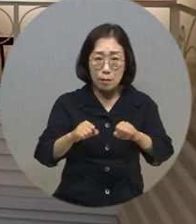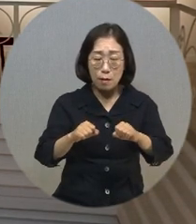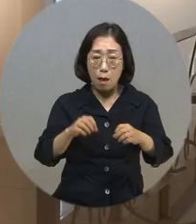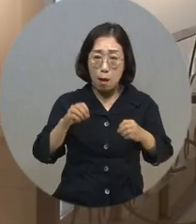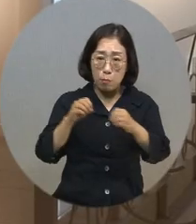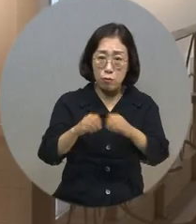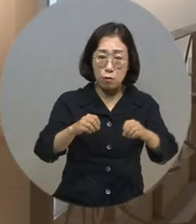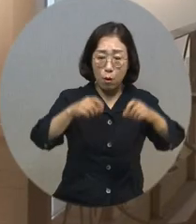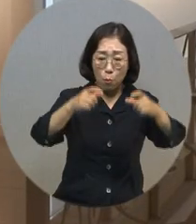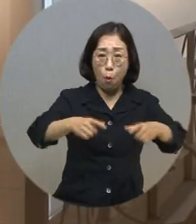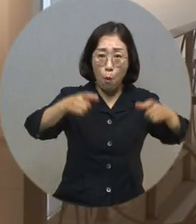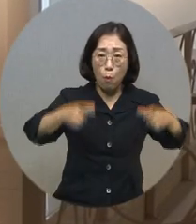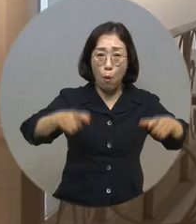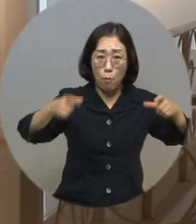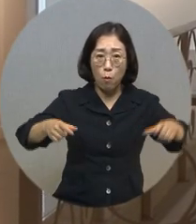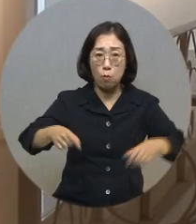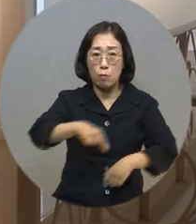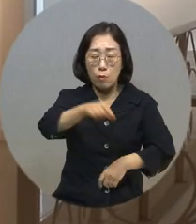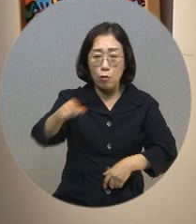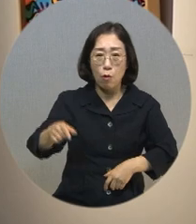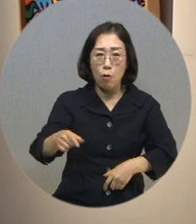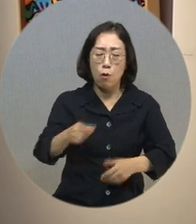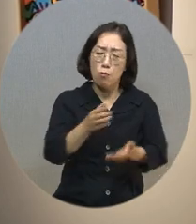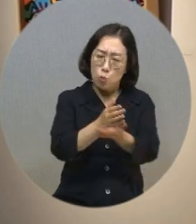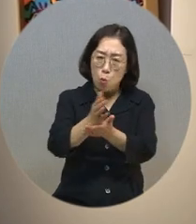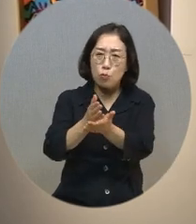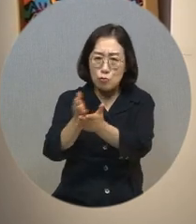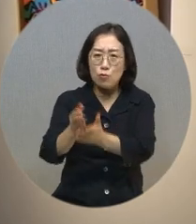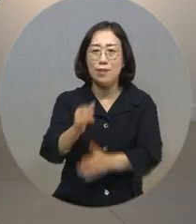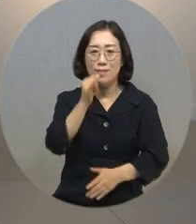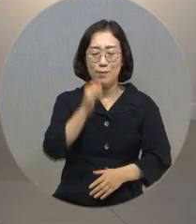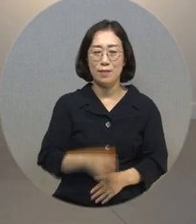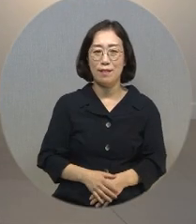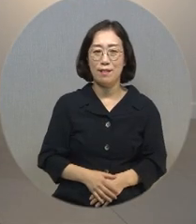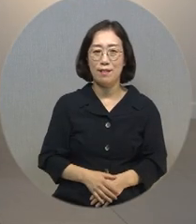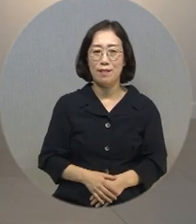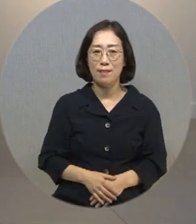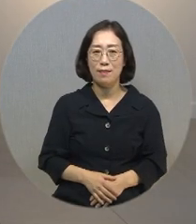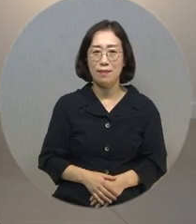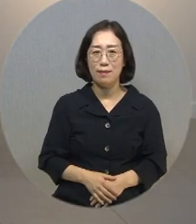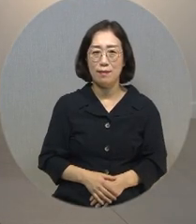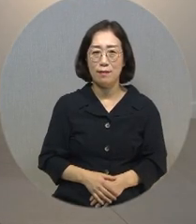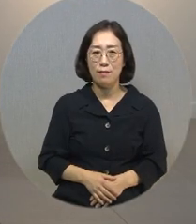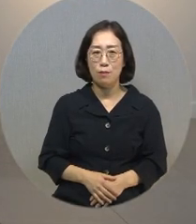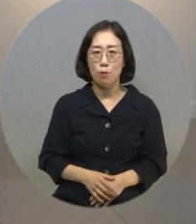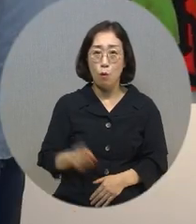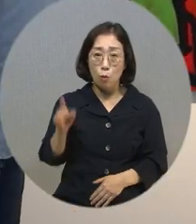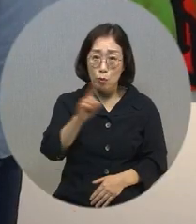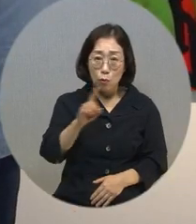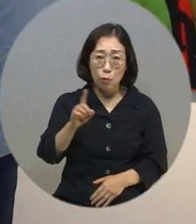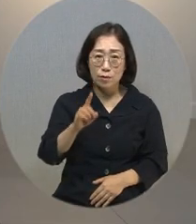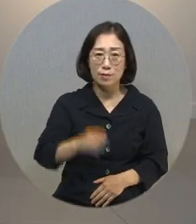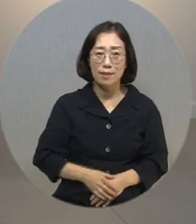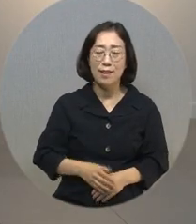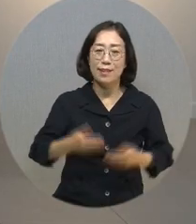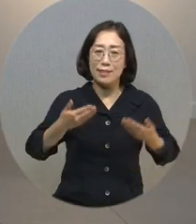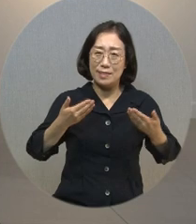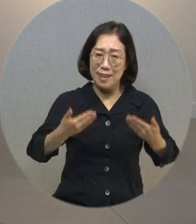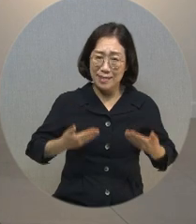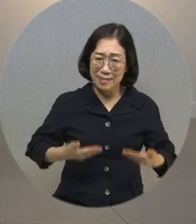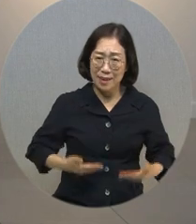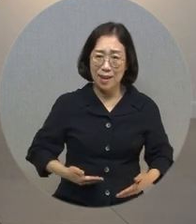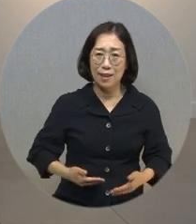일으키고 파동에는 여러 가지 종류가 있습니다 어떤 파동은 잔잔한